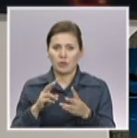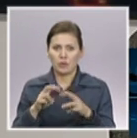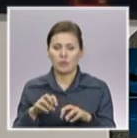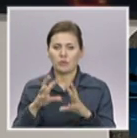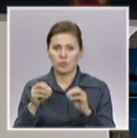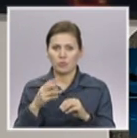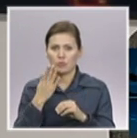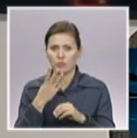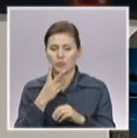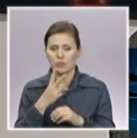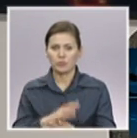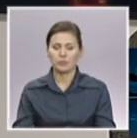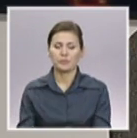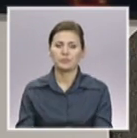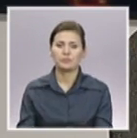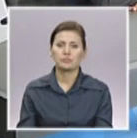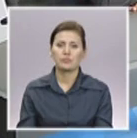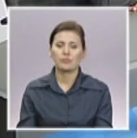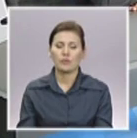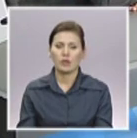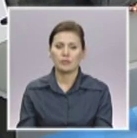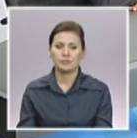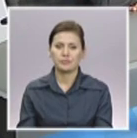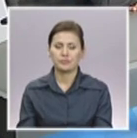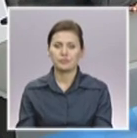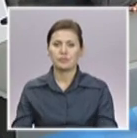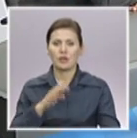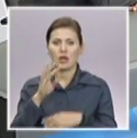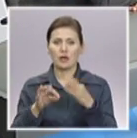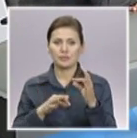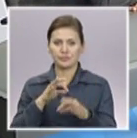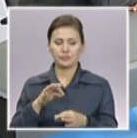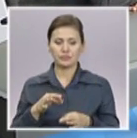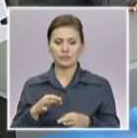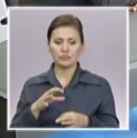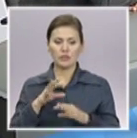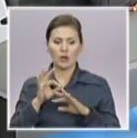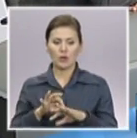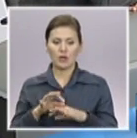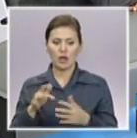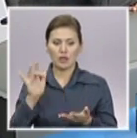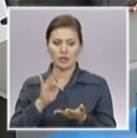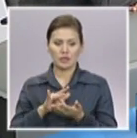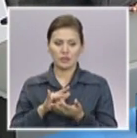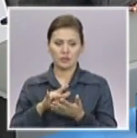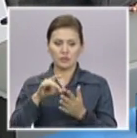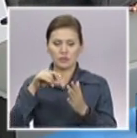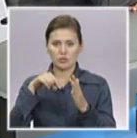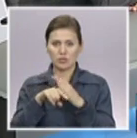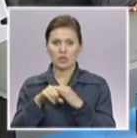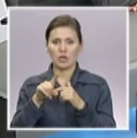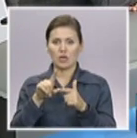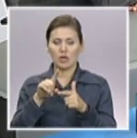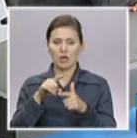ПСД-ін бастаймыз. Жаңағы сіз айтып өткен орбита ықшам ауданынан қозғалады деп, қала іші арқылы өтетін болады ма, әлде